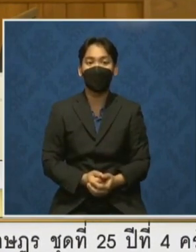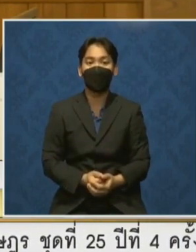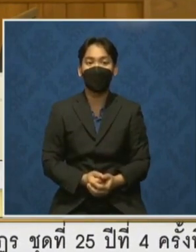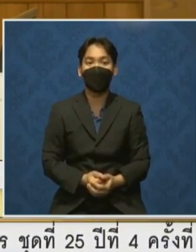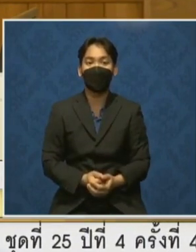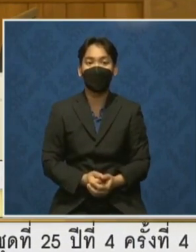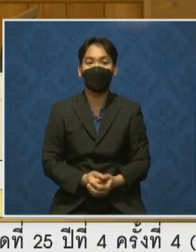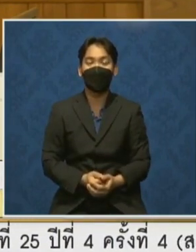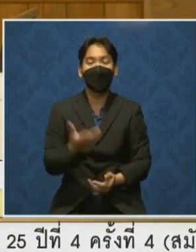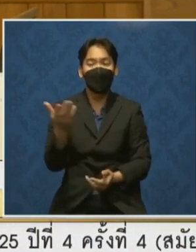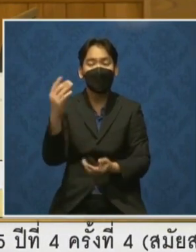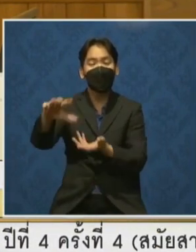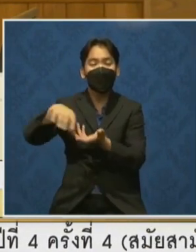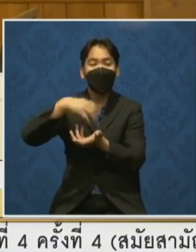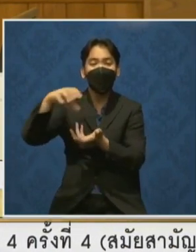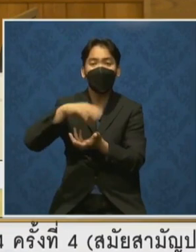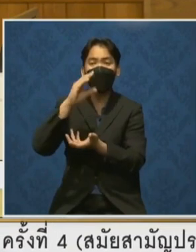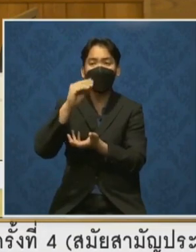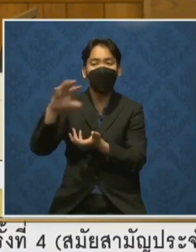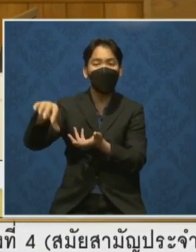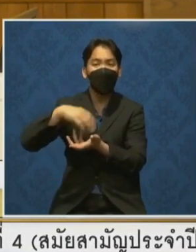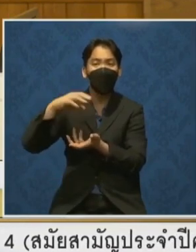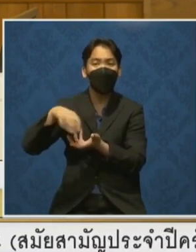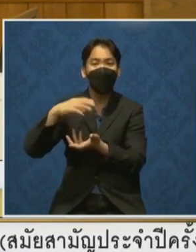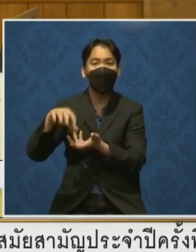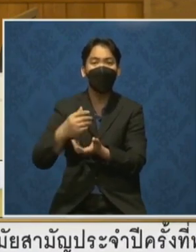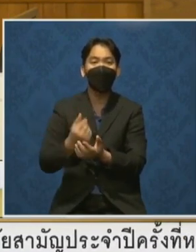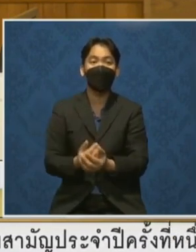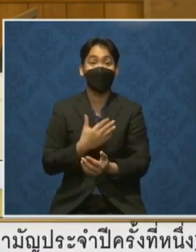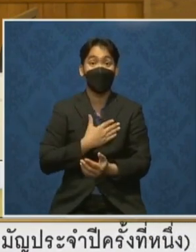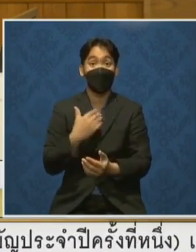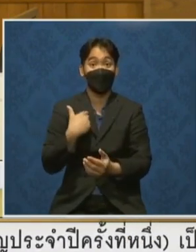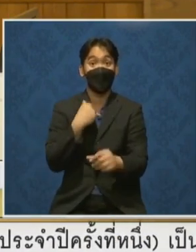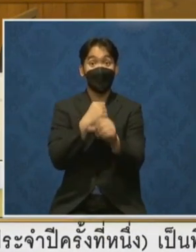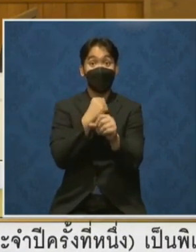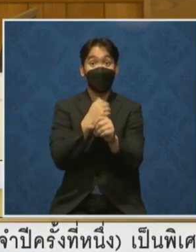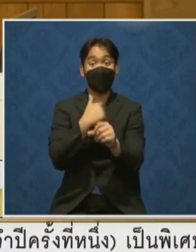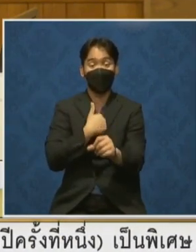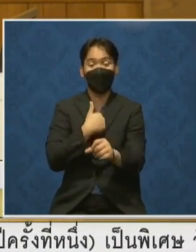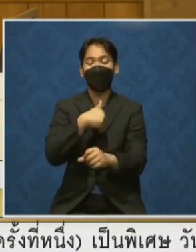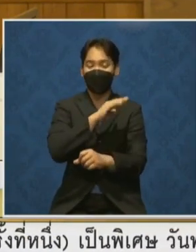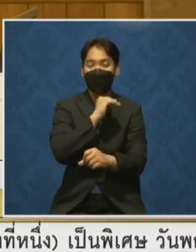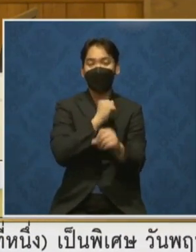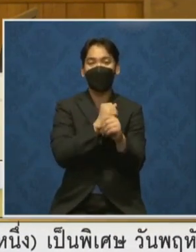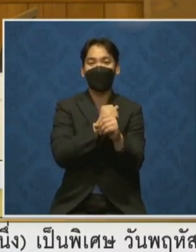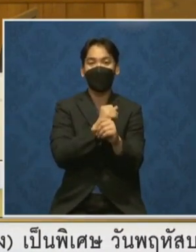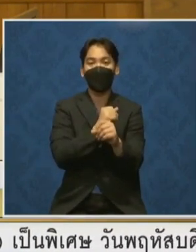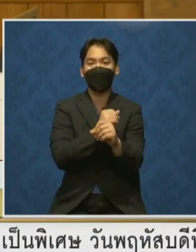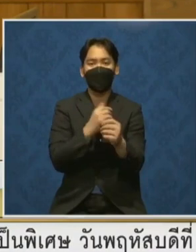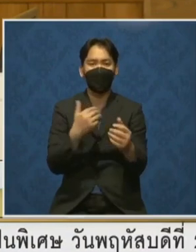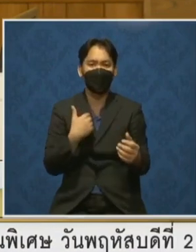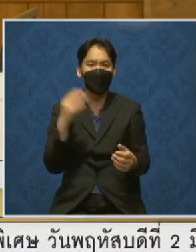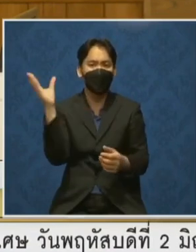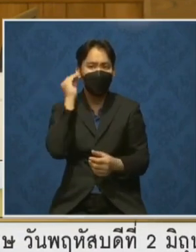จำกัดสำหรับความเห็นและข้อสังเกตที่สมาชิกได้อภิปรายไว้เนี่ยท่านนายกบอกว่าขอฝากให้คณะกรรมาธิการ